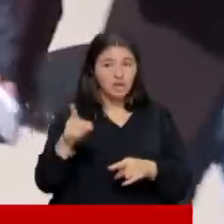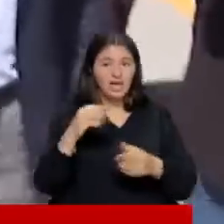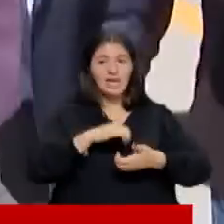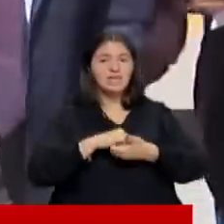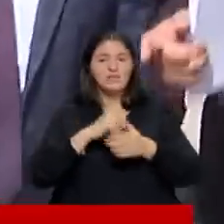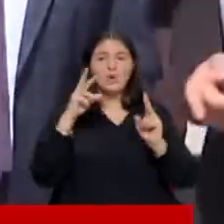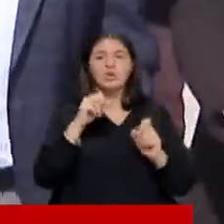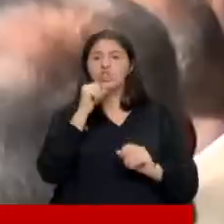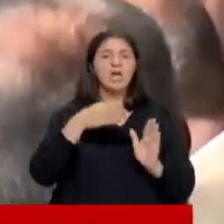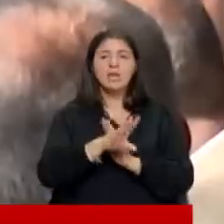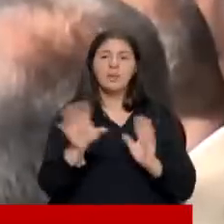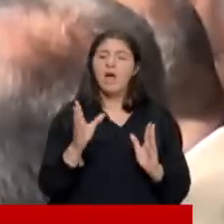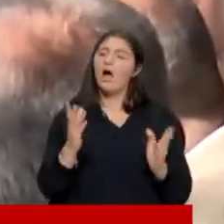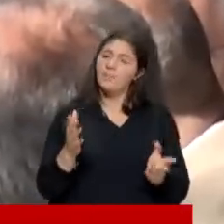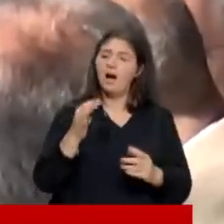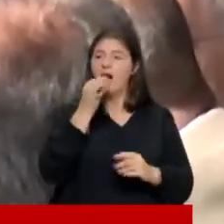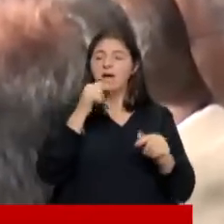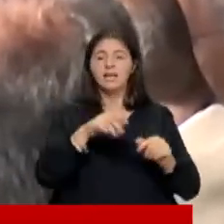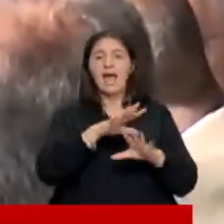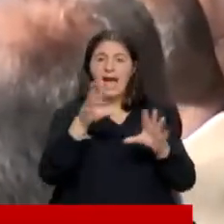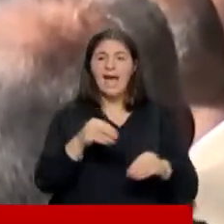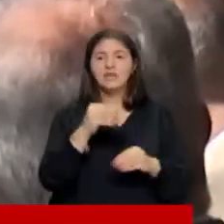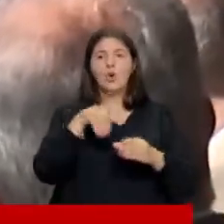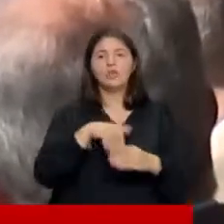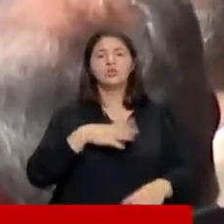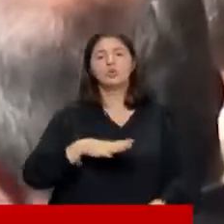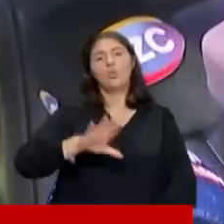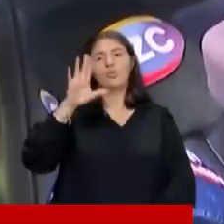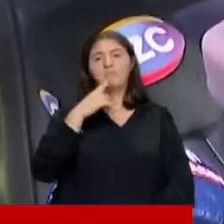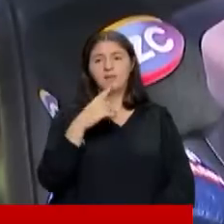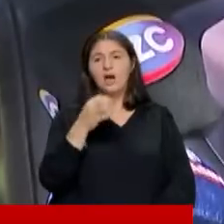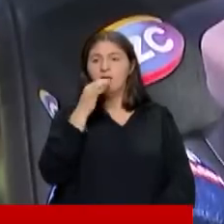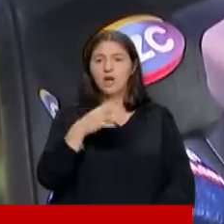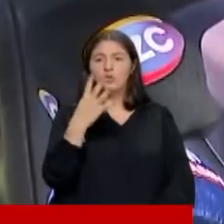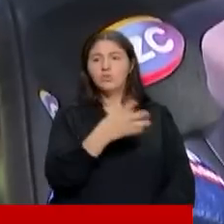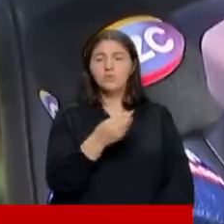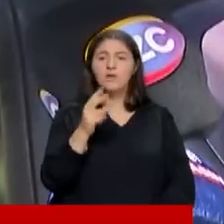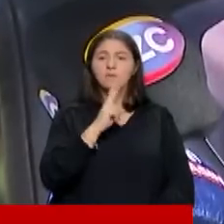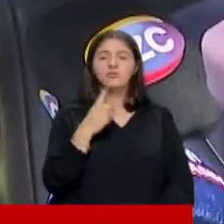ittifak konusuna hiç girmedi ama Ankara'da herkesin oyuna talibim dedi